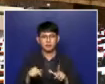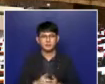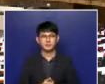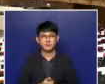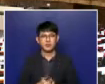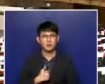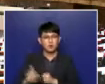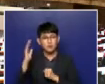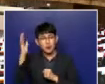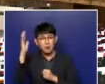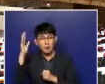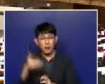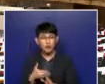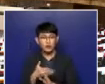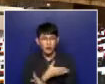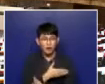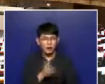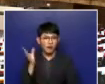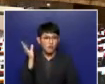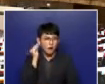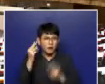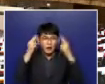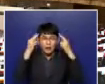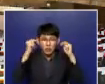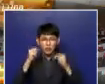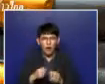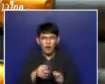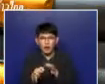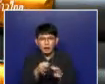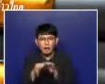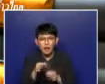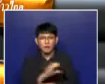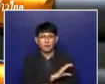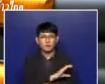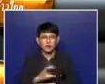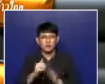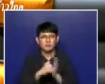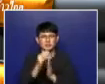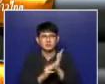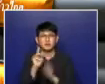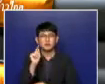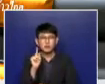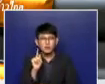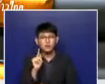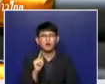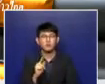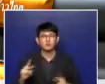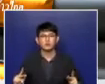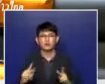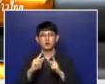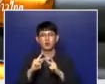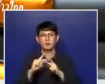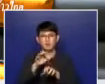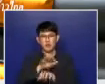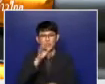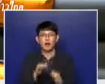ศักดิ์สยามนั่งอยู่ในครมคนหนึ่งเขาก็ต้องสงสัยเก็ถามจนกระทั่งสิ้นข้อสงสัยเพราะถ้าเกิดข้อผิดพลาดกันขึ้นมาครม